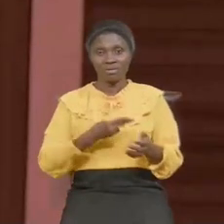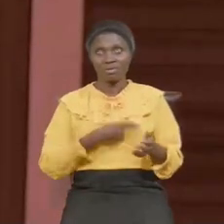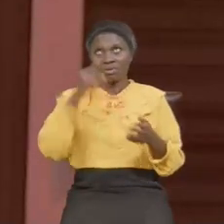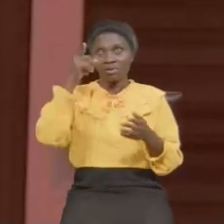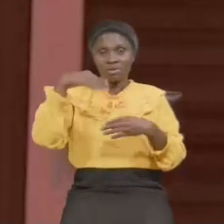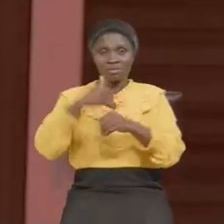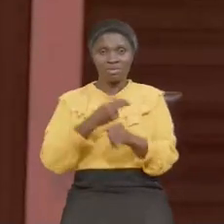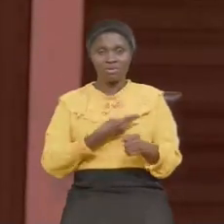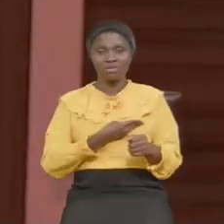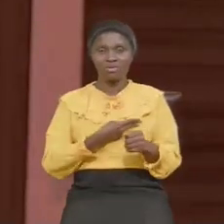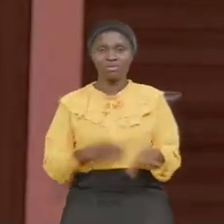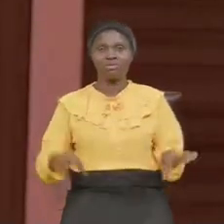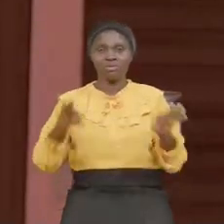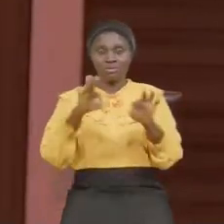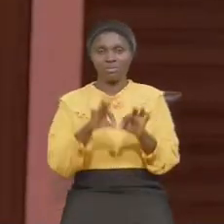dignes.